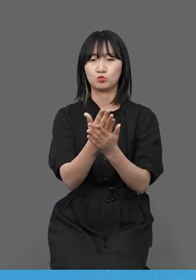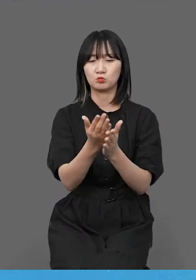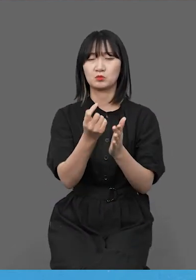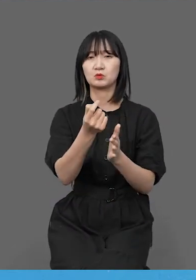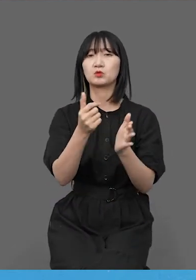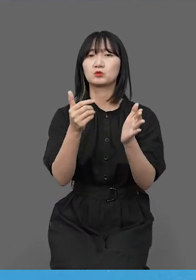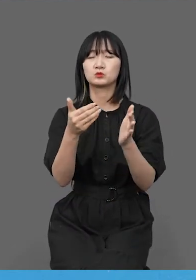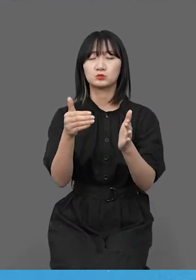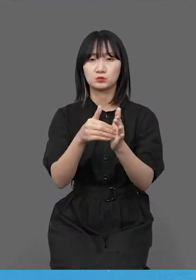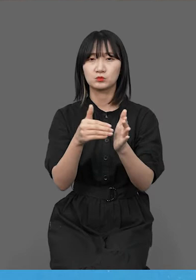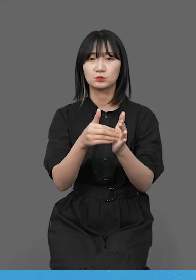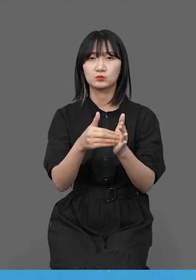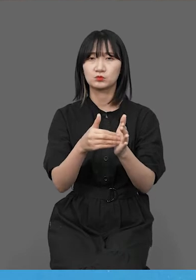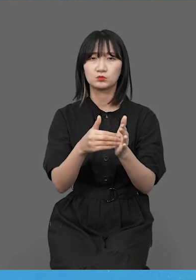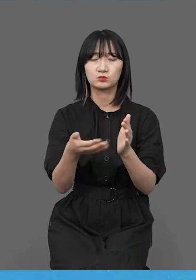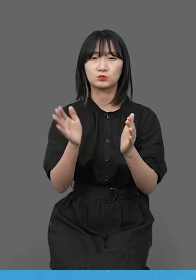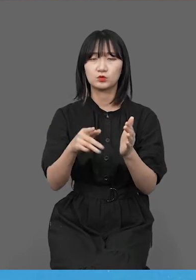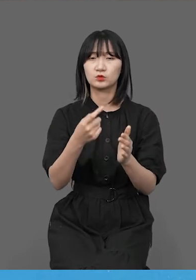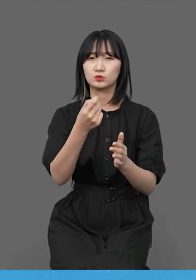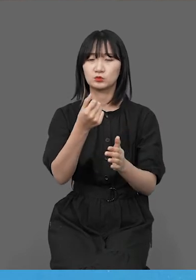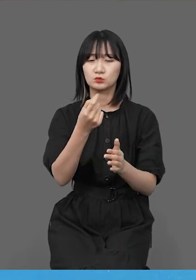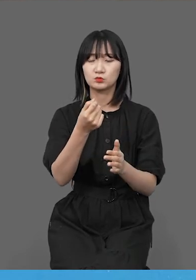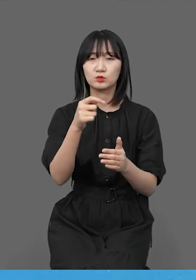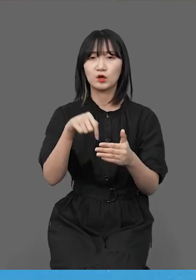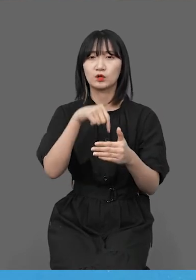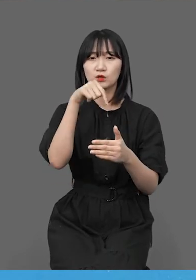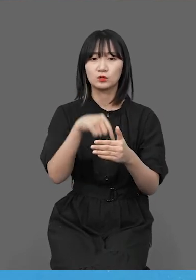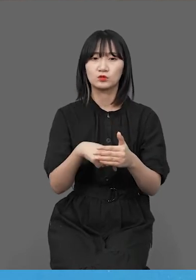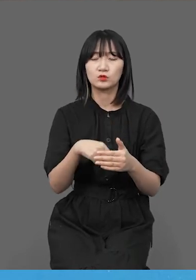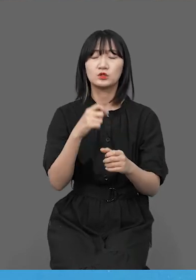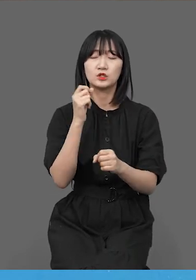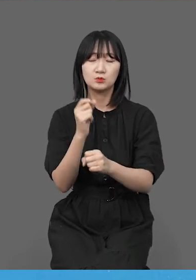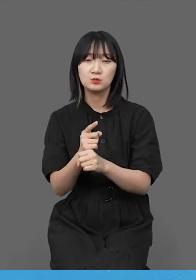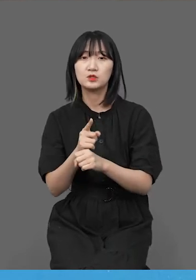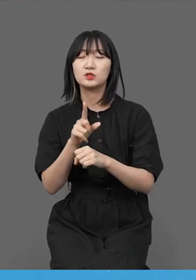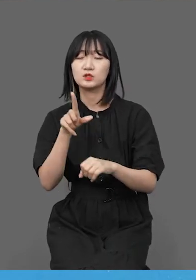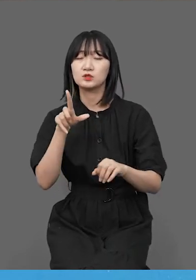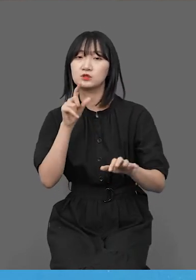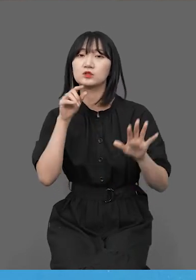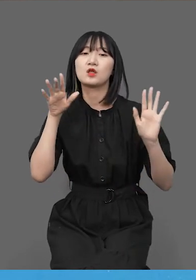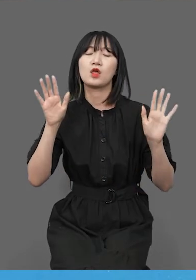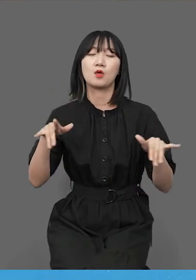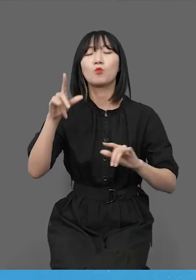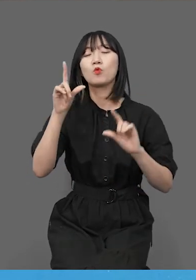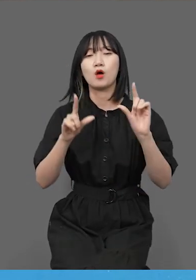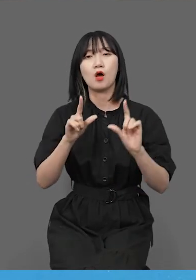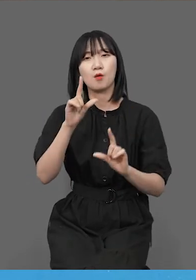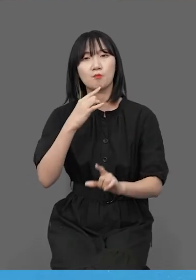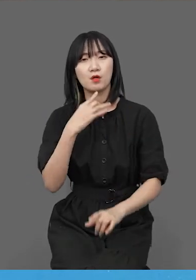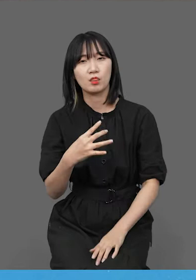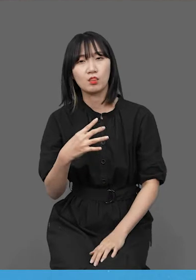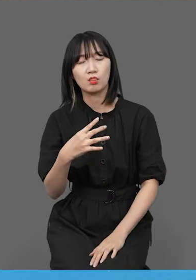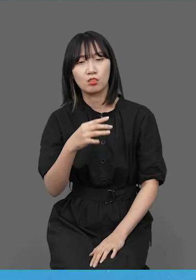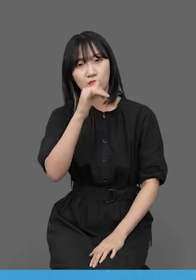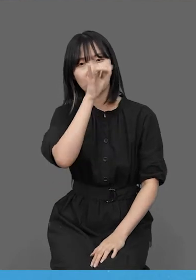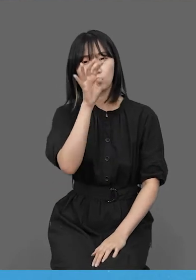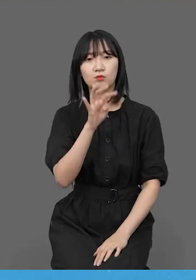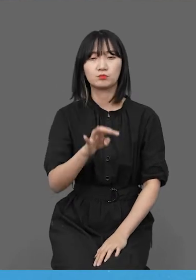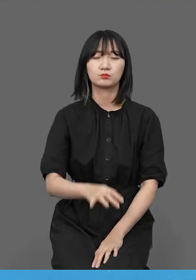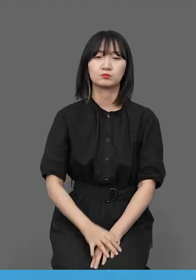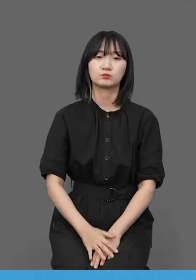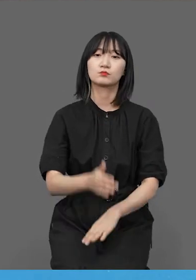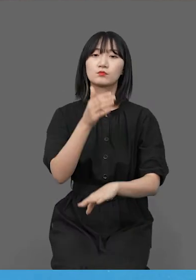되지만 걔네들은 다 이미 새들의 모양을 다 갖춘 애들만 나와 있느냐는 것이죠. 그 다음에 마지막